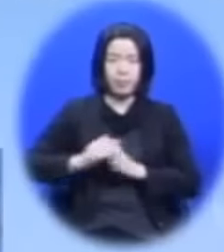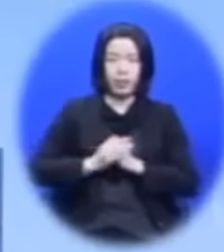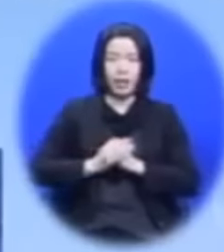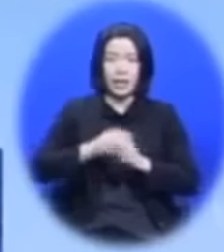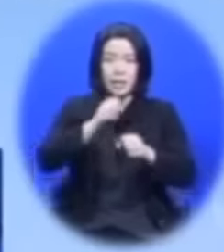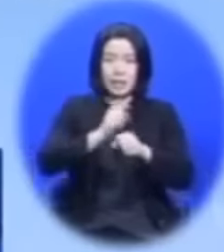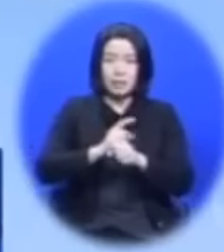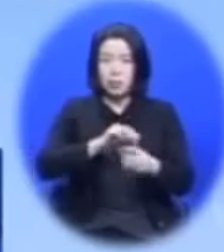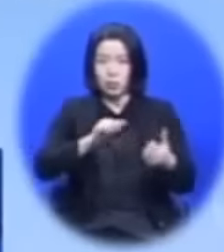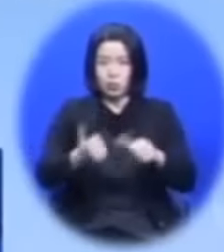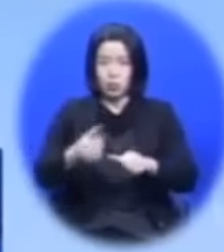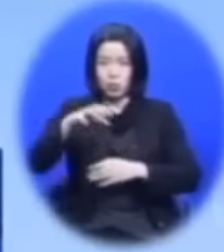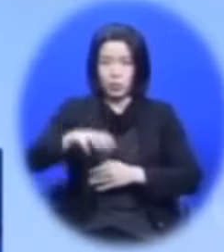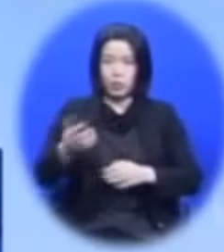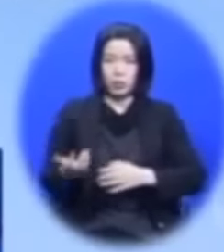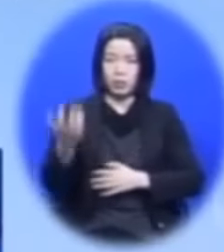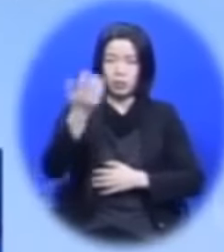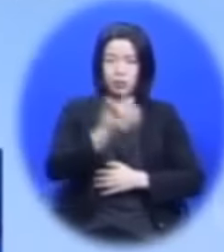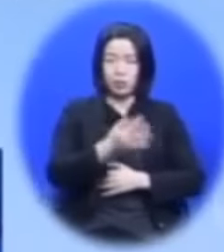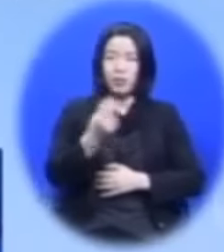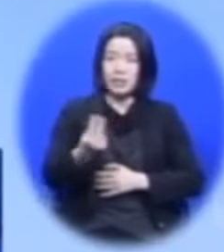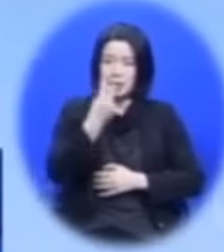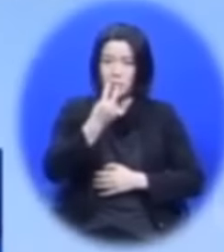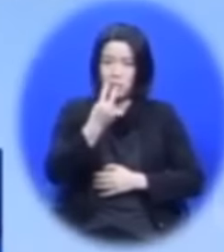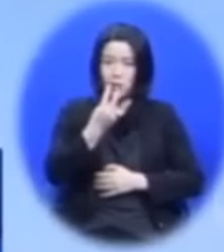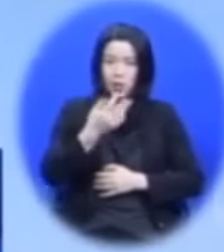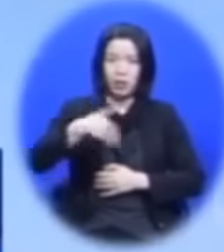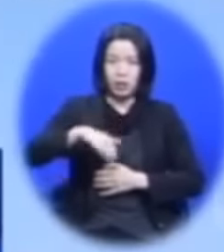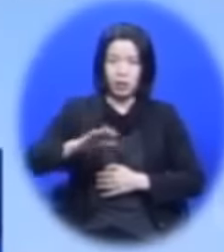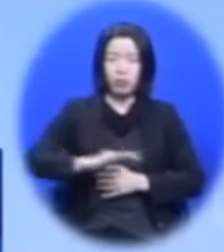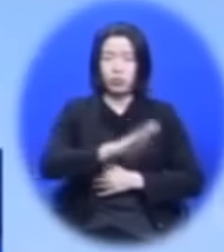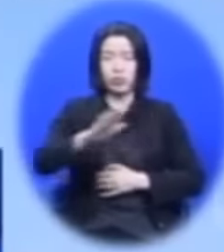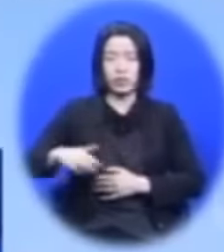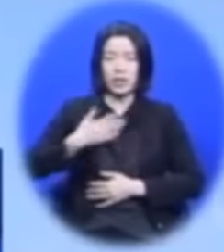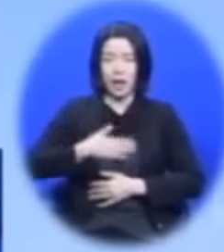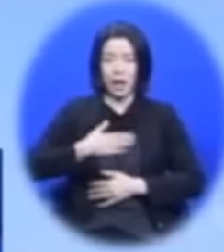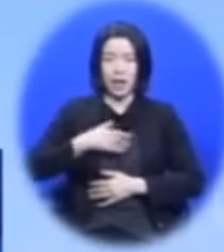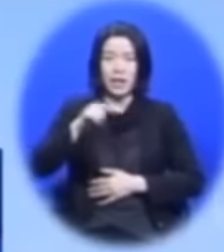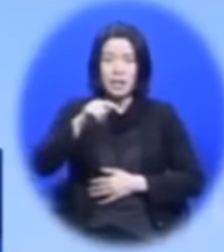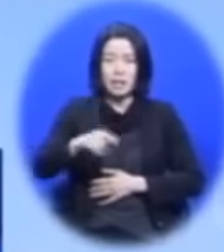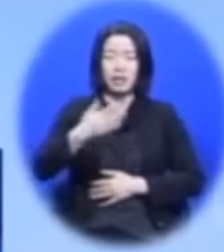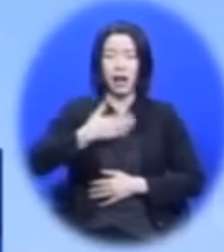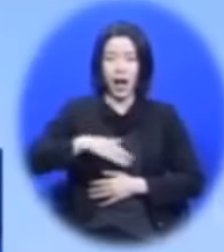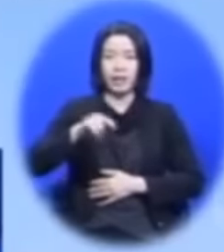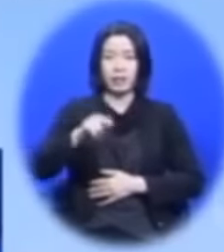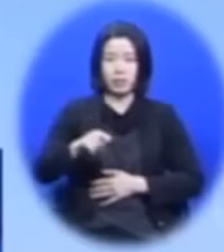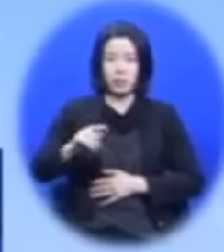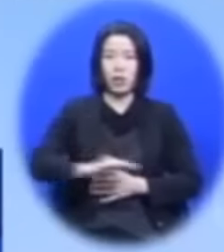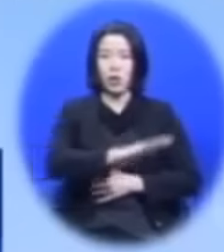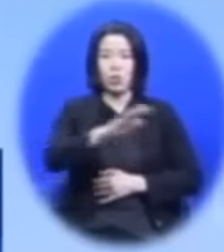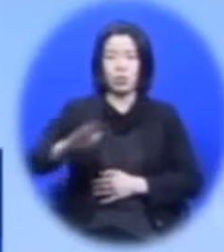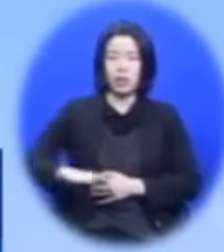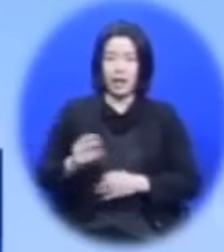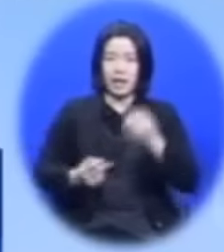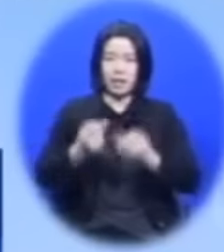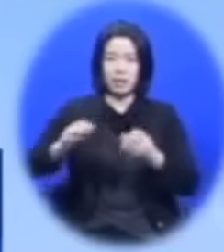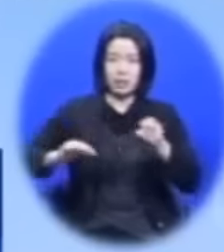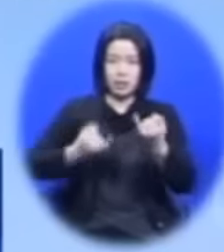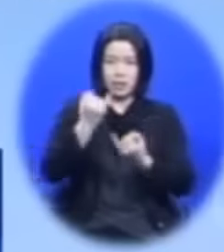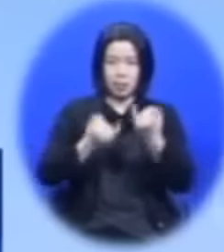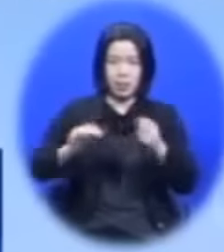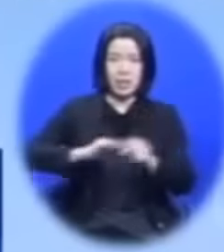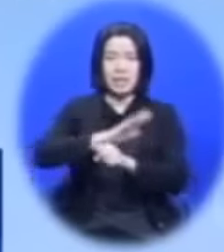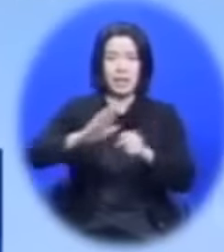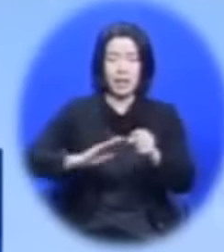이미 죽음에서 생명으로 옮겨갔다는 것을 우리는 압니다. 이것을 아는 것은 우리가 형제자매를